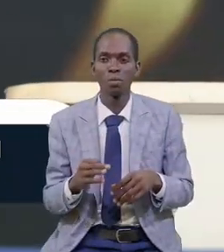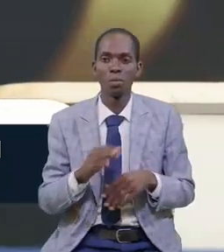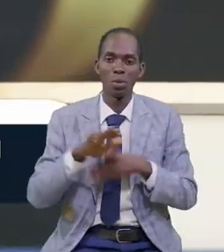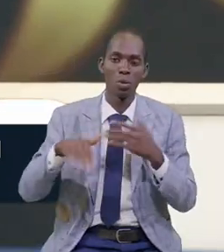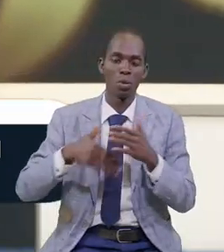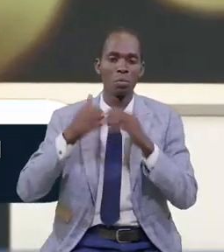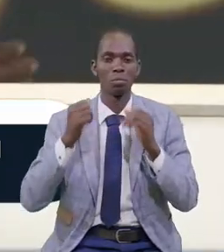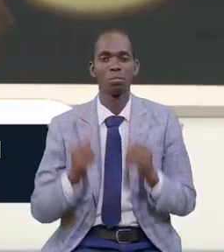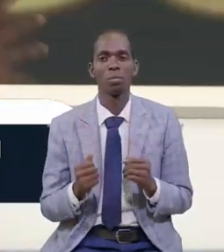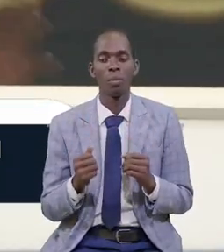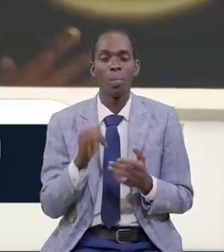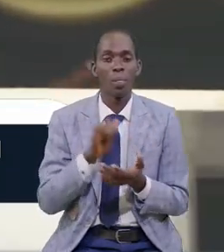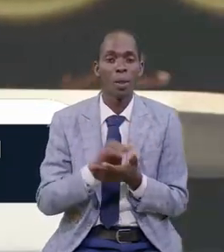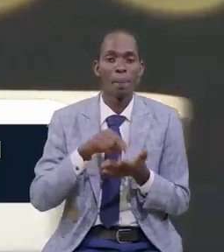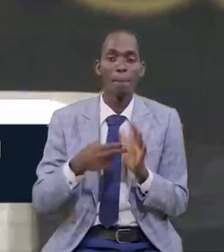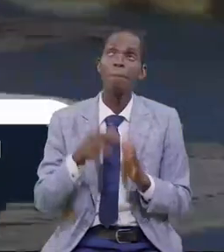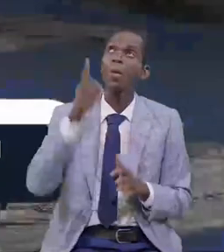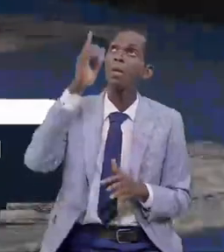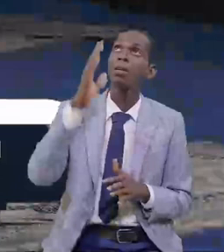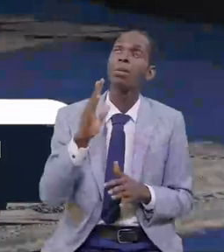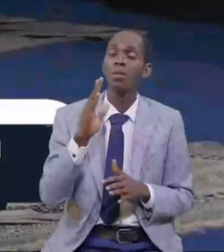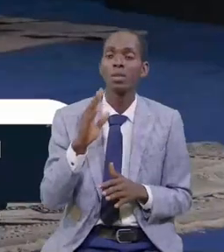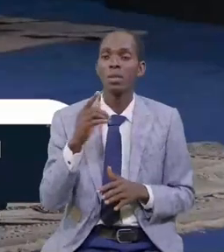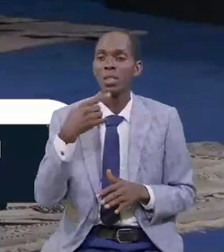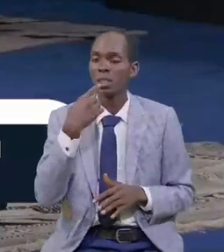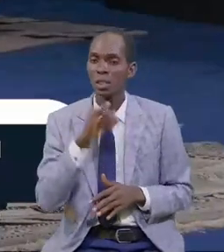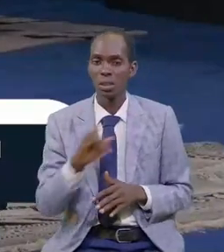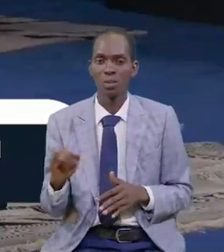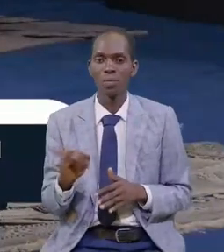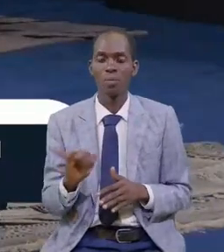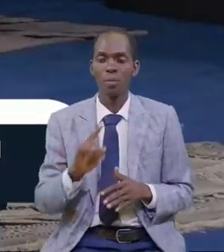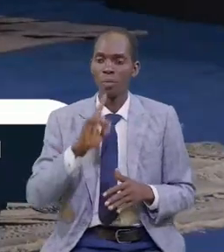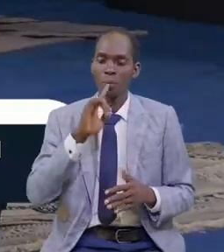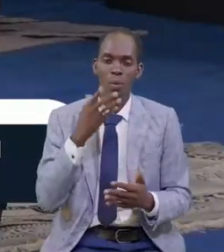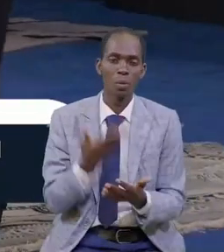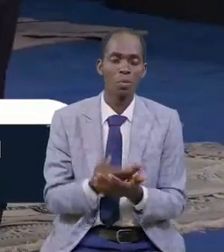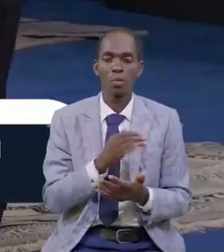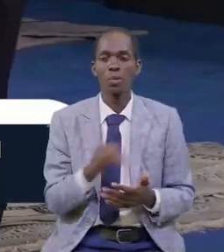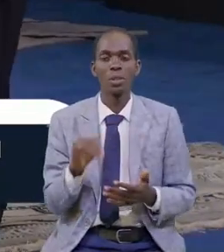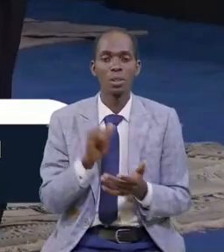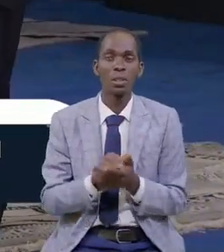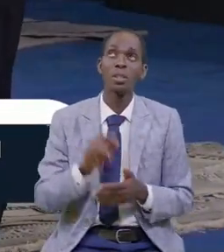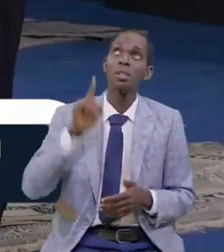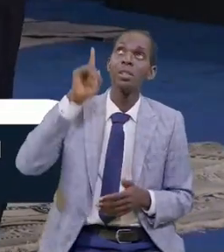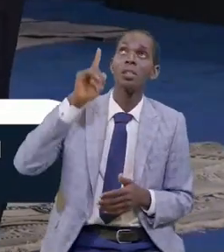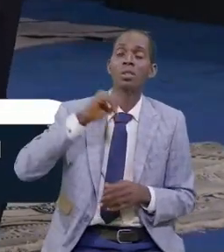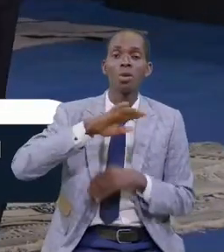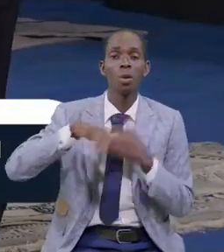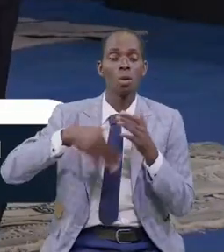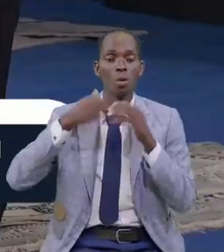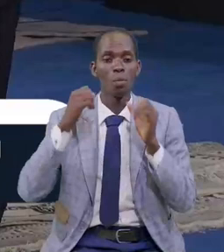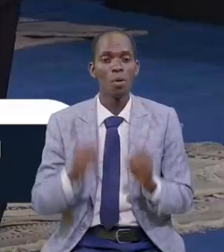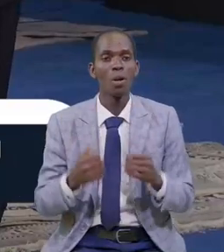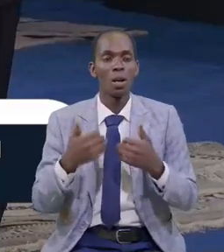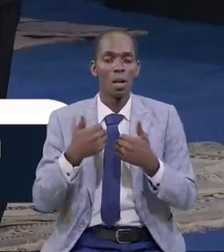le dieu au ciel qui dit qui affirmait ici que lui le dieu tout puissant c'est